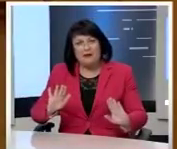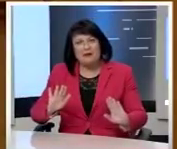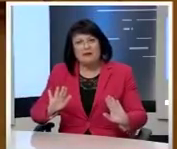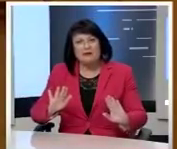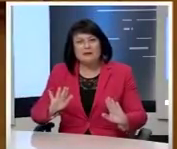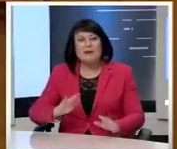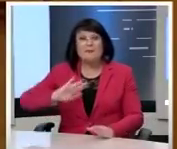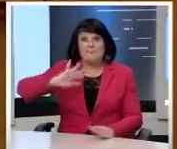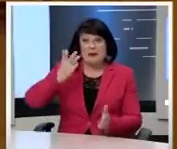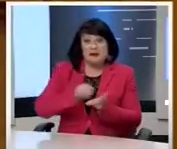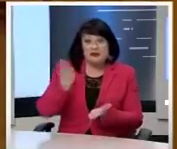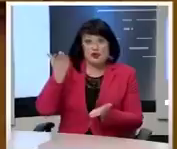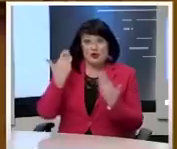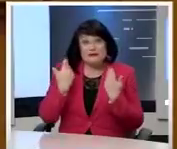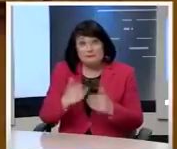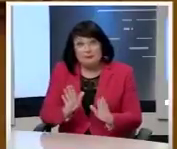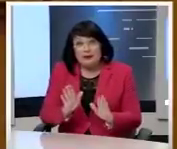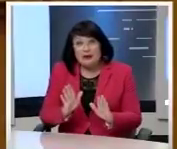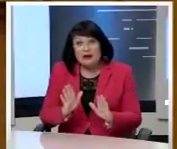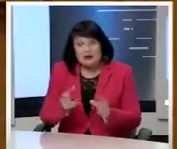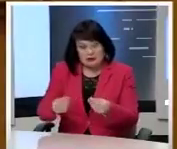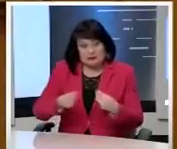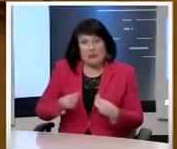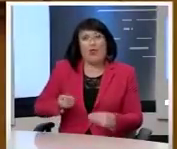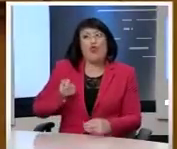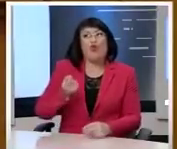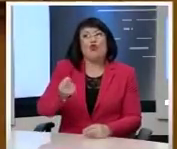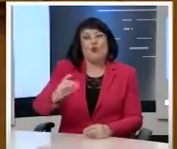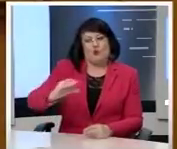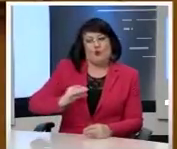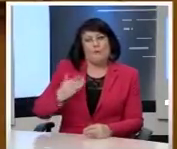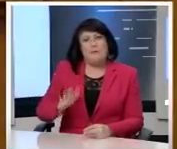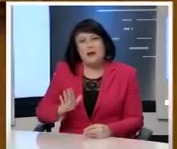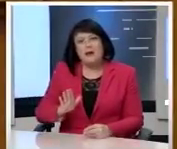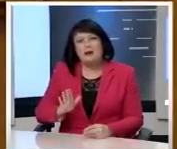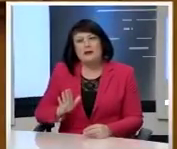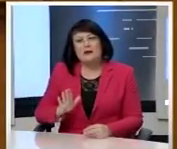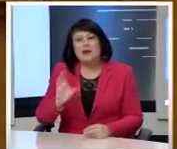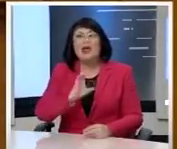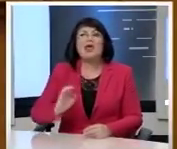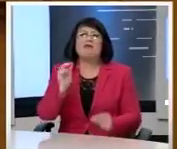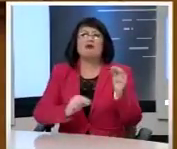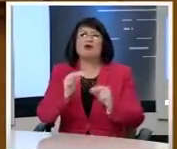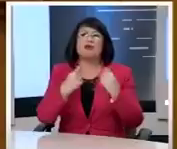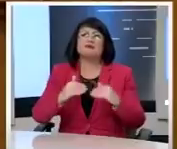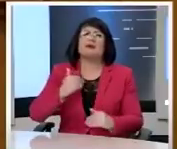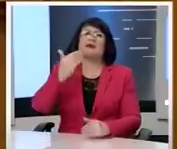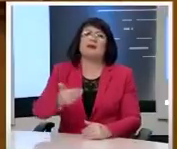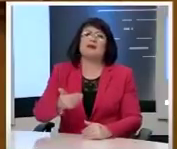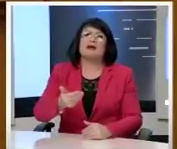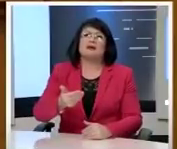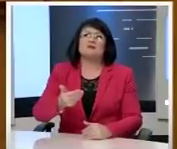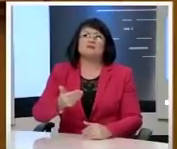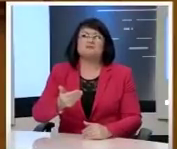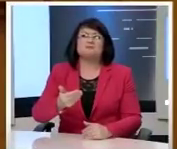Η πέμπτη αξιολόγηση τελειώσει? Είχαμε πάρει δόση, είχε γίνει εκταμείευση από τις ευρωεκλογές και μετά? Μας